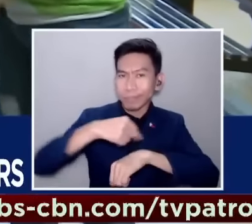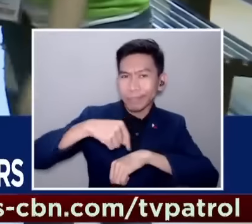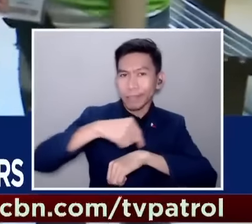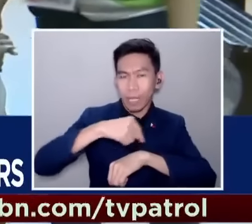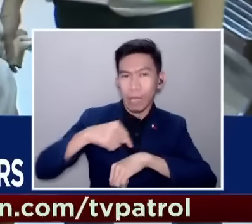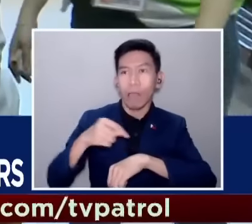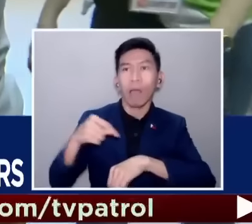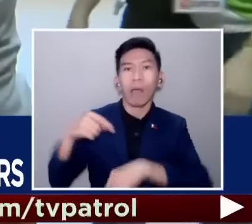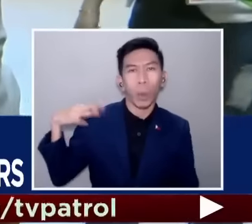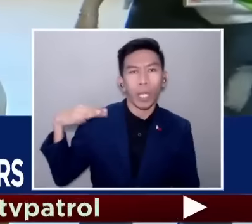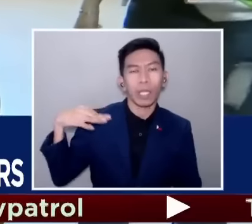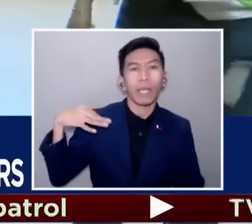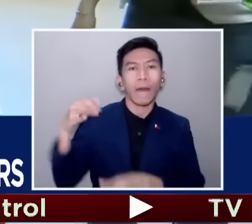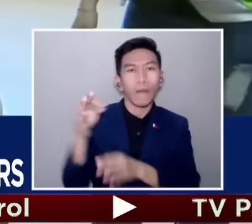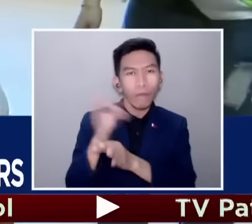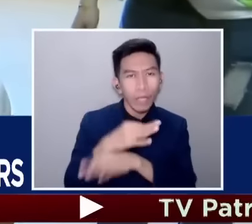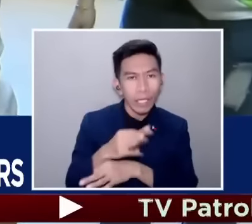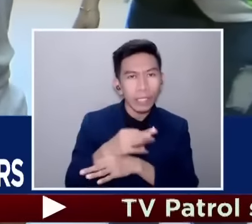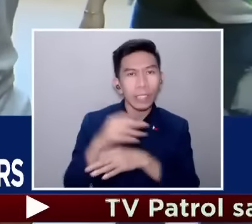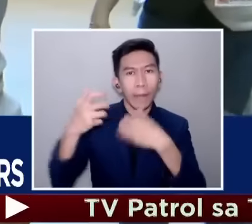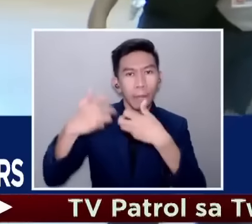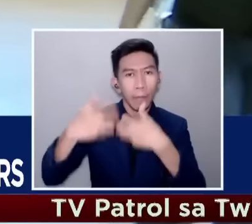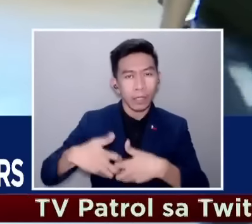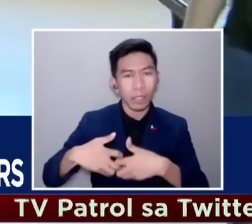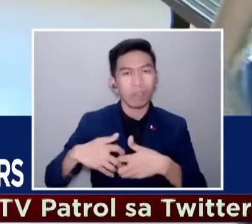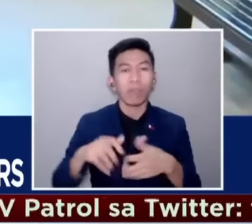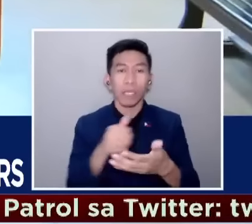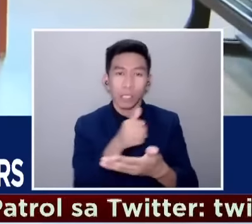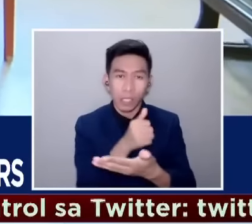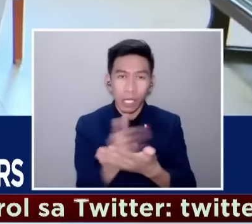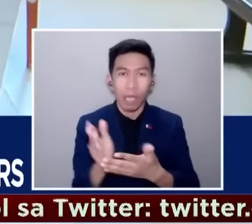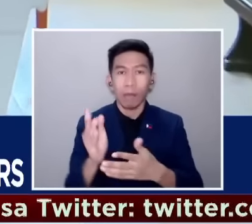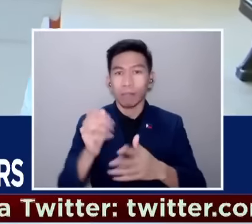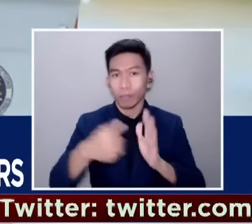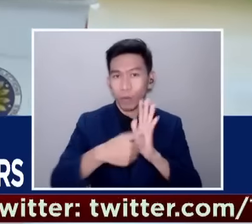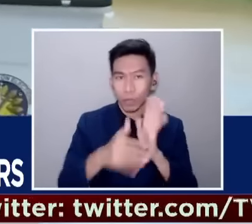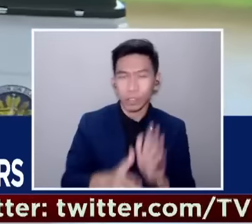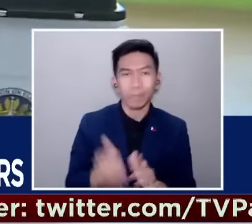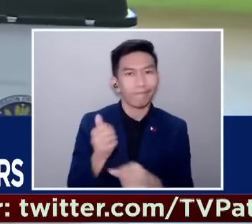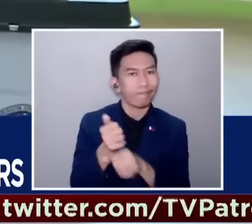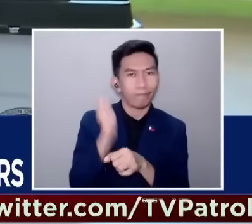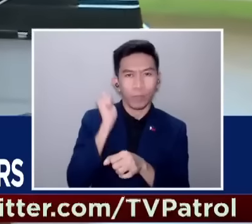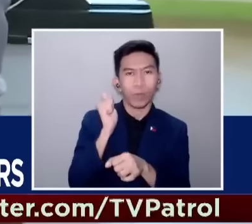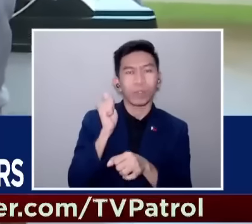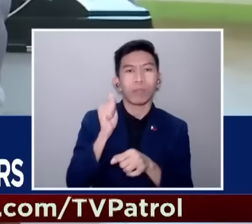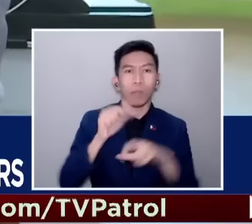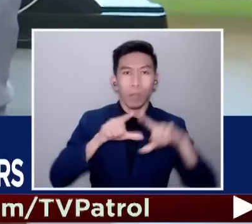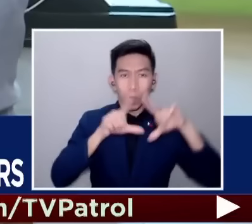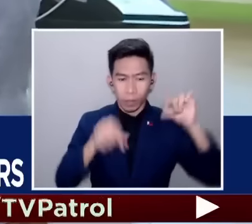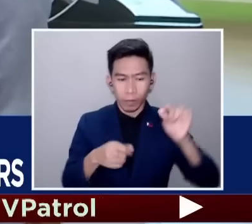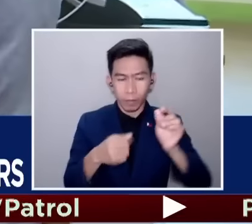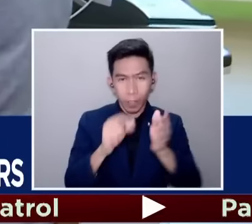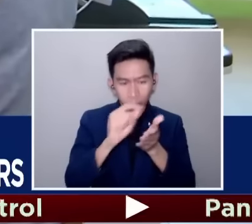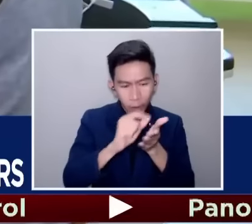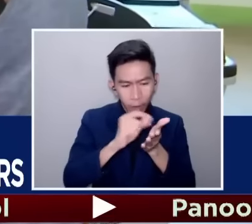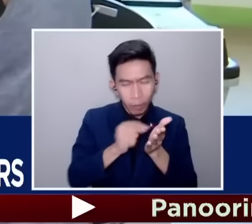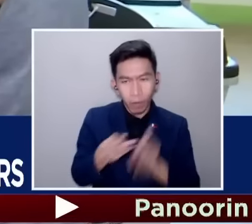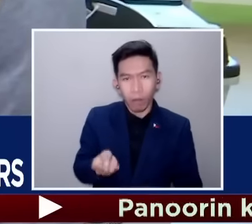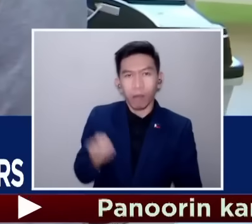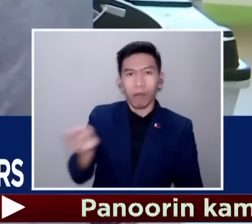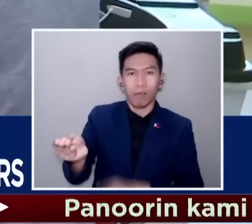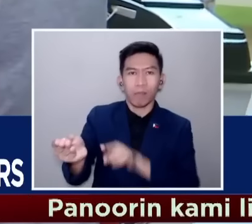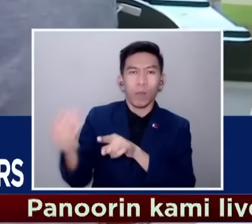meron na mga botante na ayaw pumayag doon nga sa protocol na yon na iba yung mag-feed ng kanilang mga balota. At